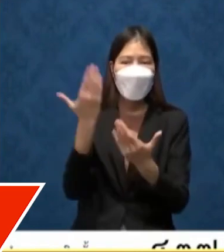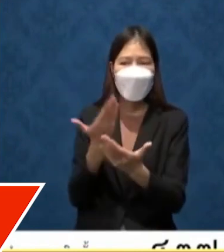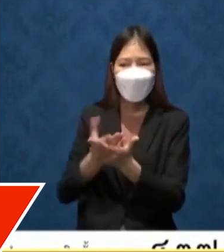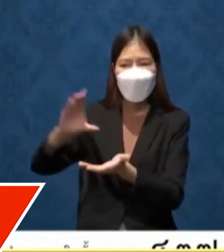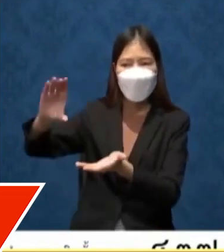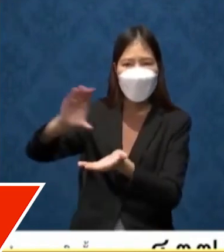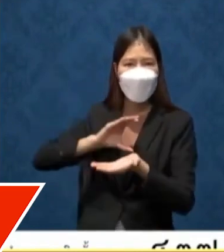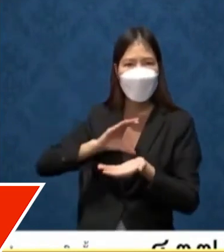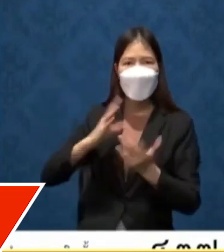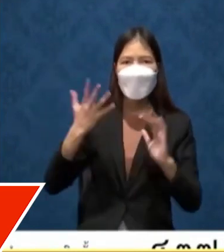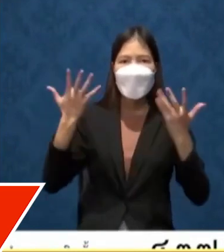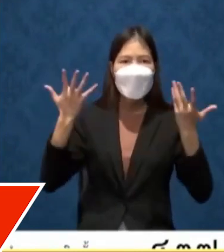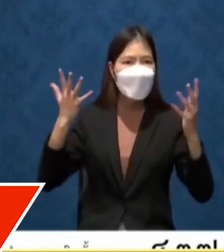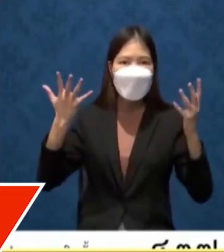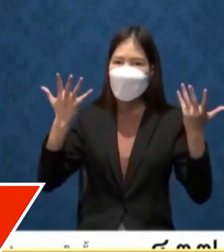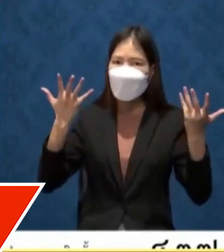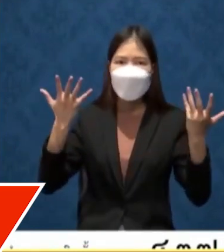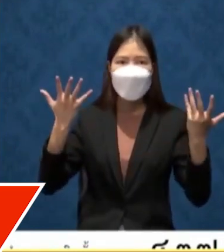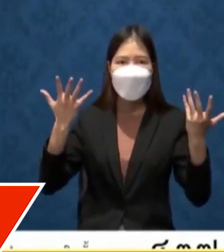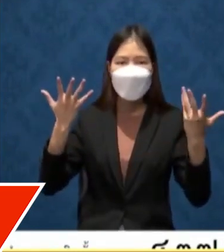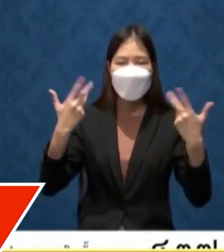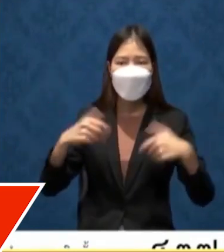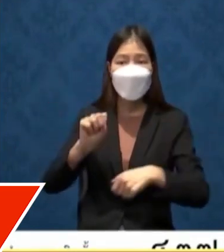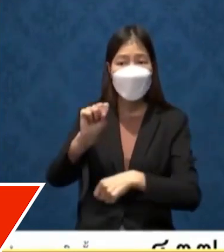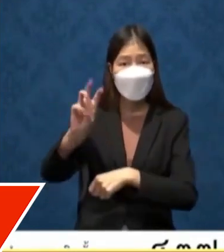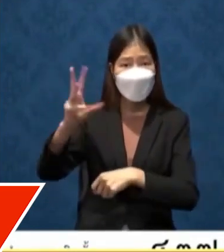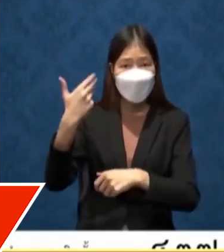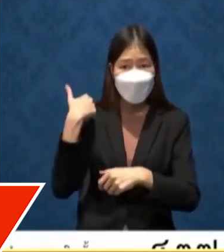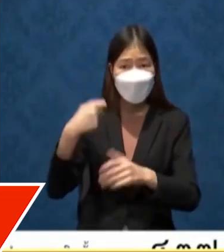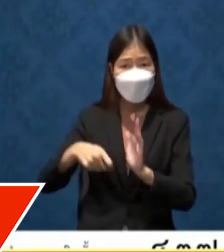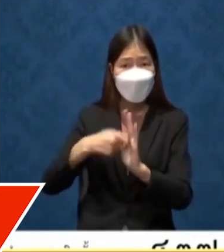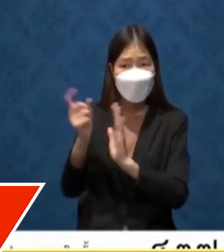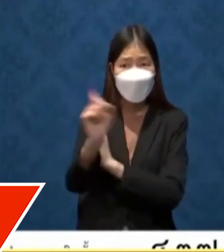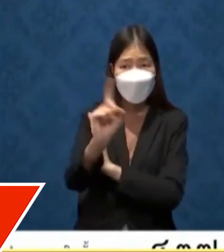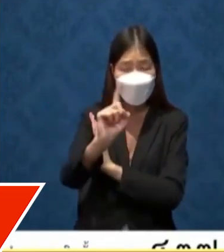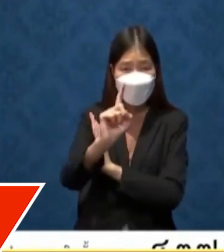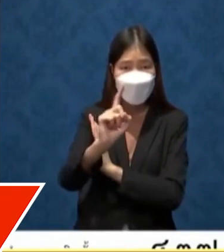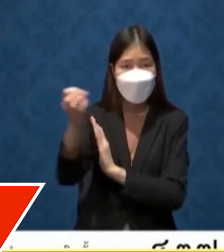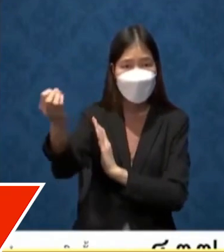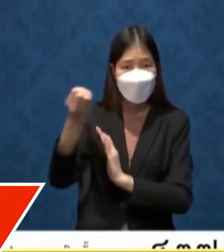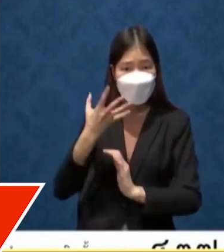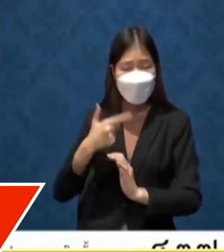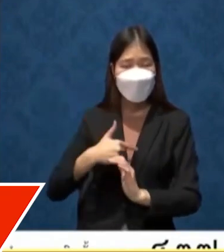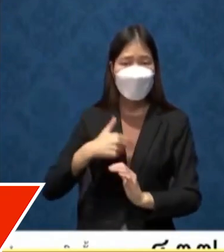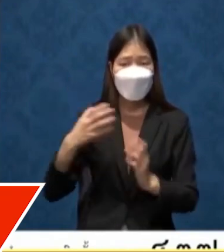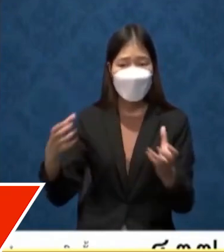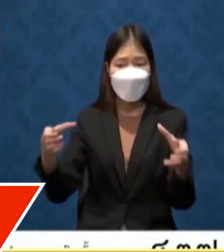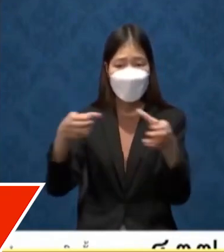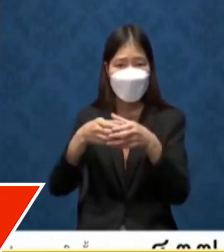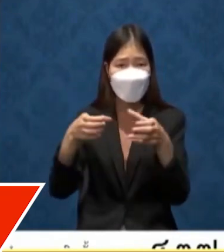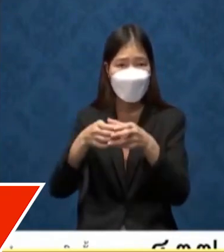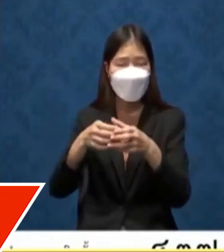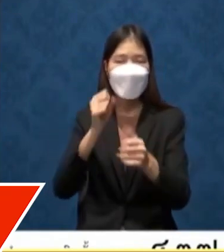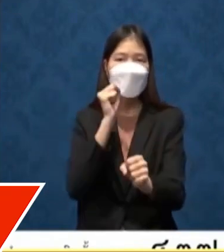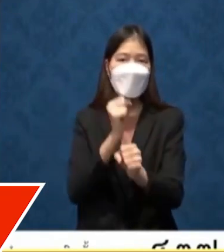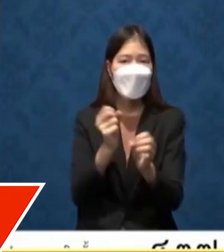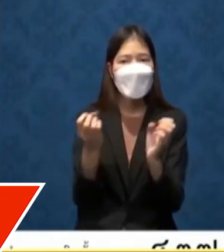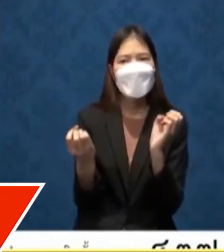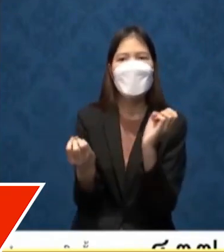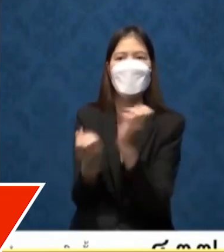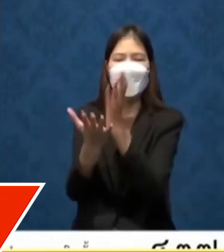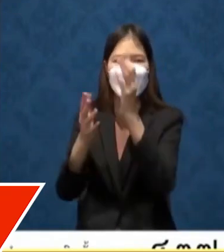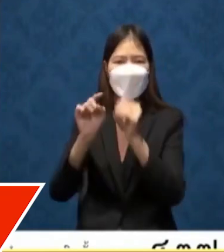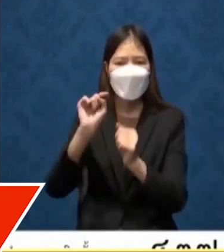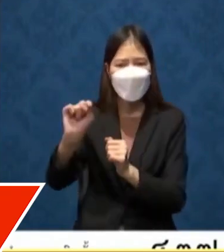ครับโดยทางวุฒิสภาให้เหตุผลว่าการให้ทุนกับนักเรียนนักศึกษากลุ่มนี้จะไปทำลายวัตถุประสงค์ของก